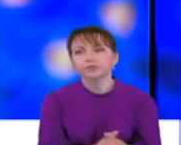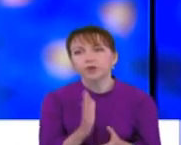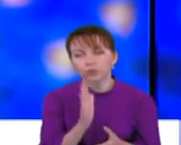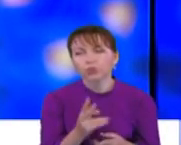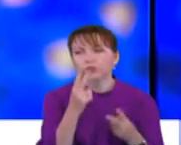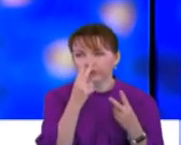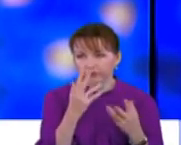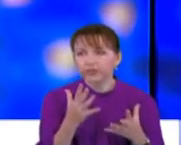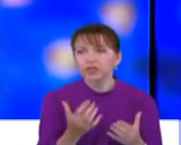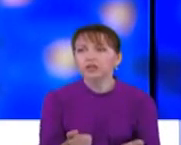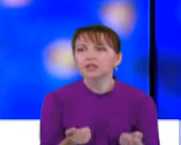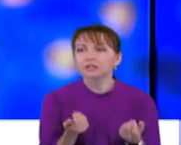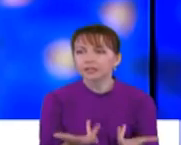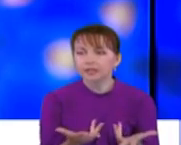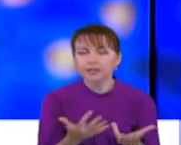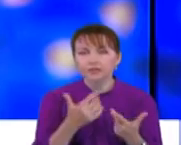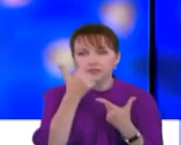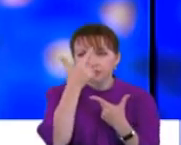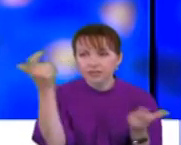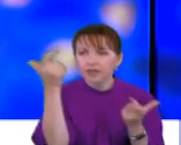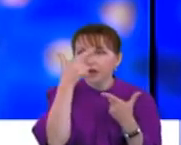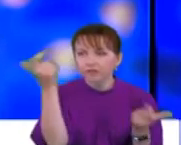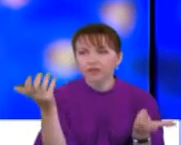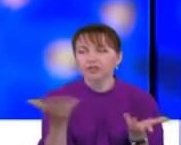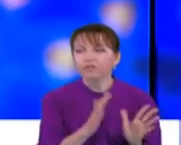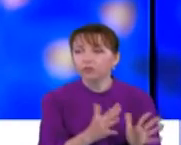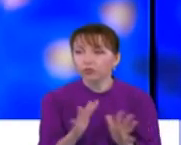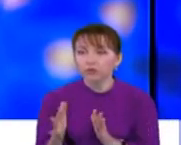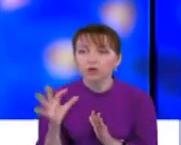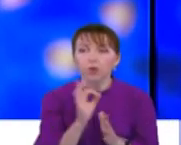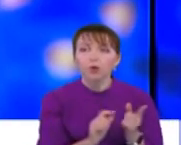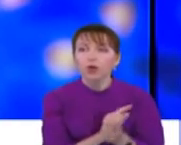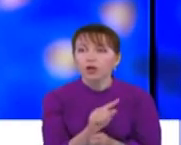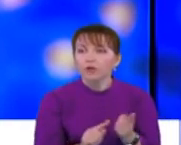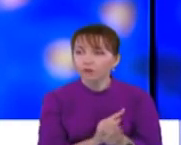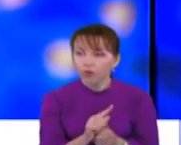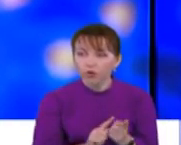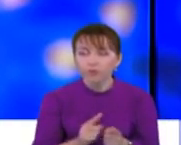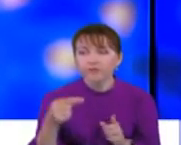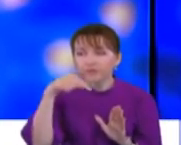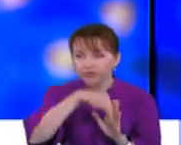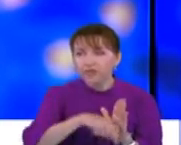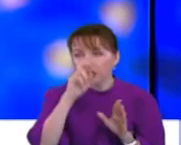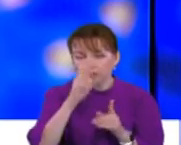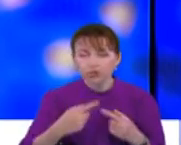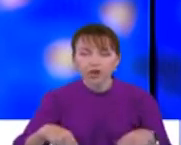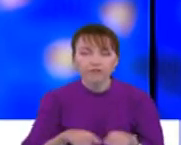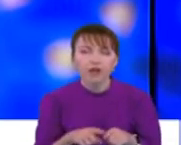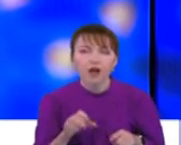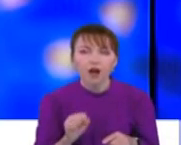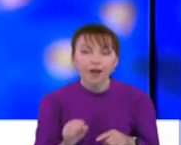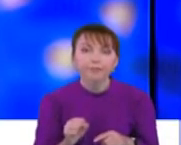видно, наскільки ті заяви, які відбуваються відносно реформ в державі, а пов'язано,